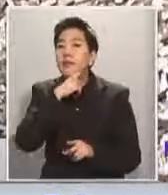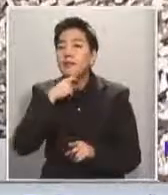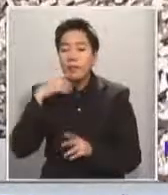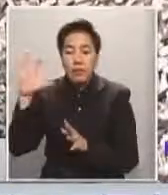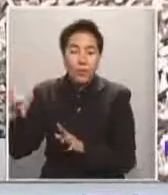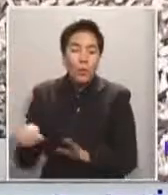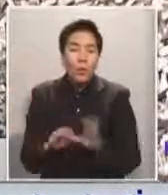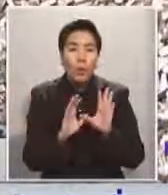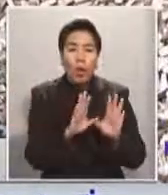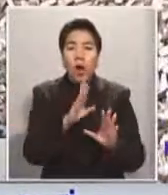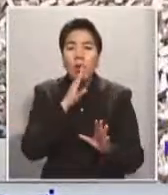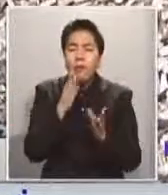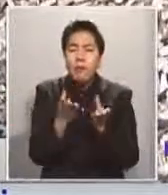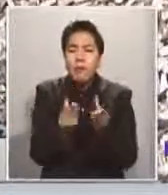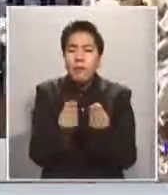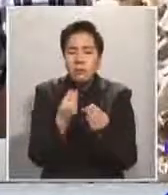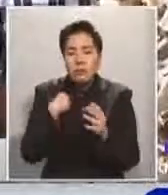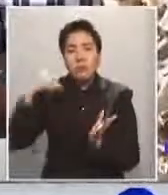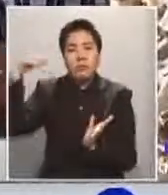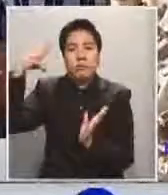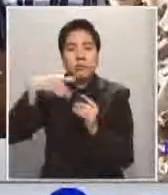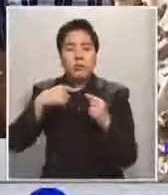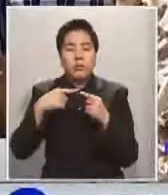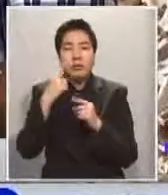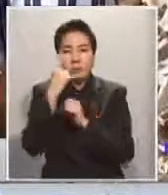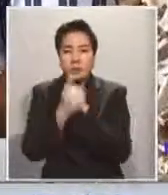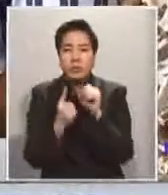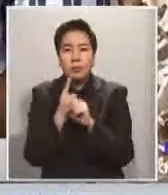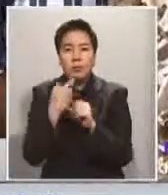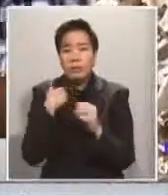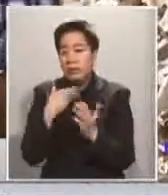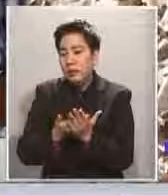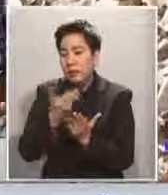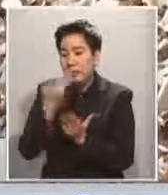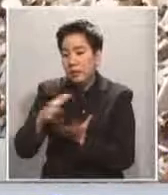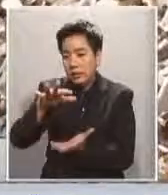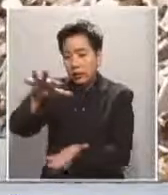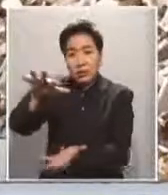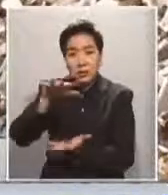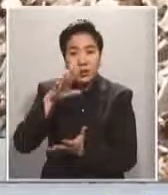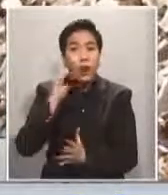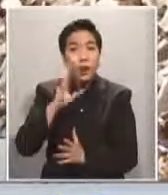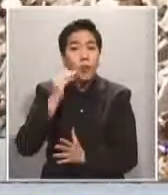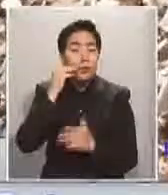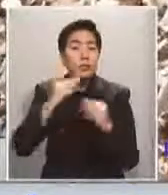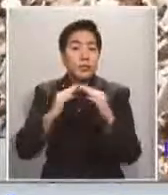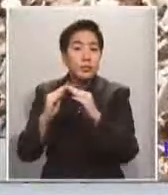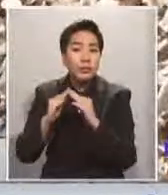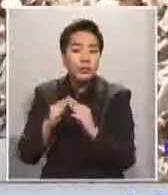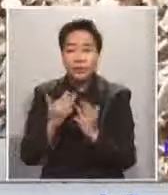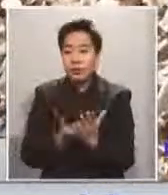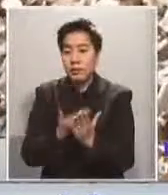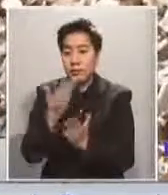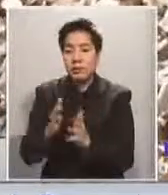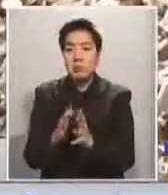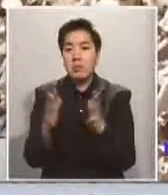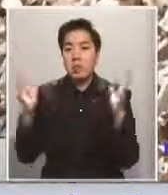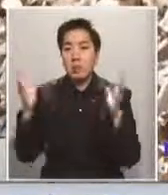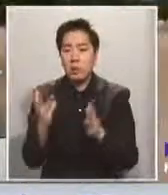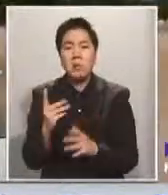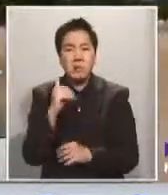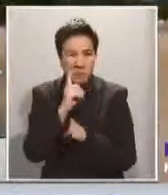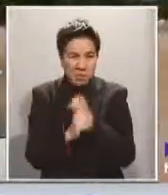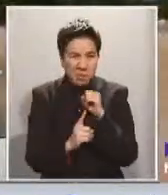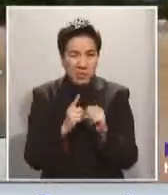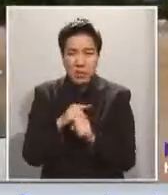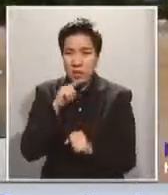บถ้ามันชื้นเราก็มาตากที่ลาน ปีหนึ่งเนี่ยเฮียต้องรับซื้อมันจากเกษตรกรเยอะไหมฮะ เยอะมากครับ